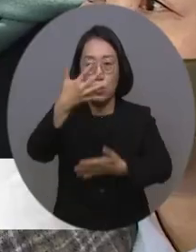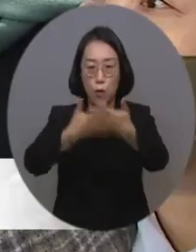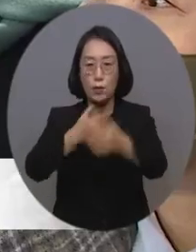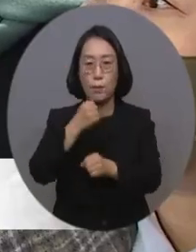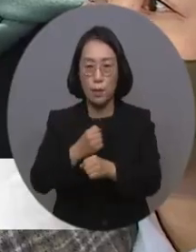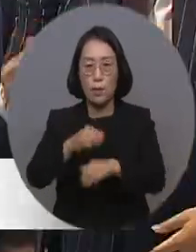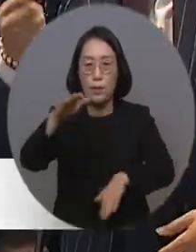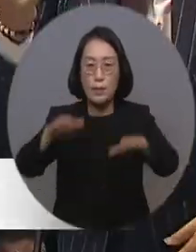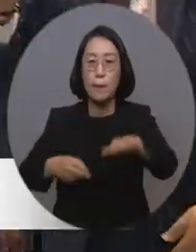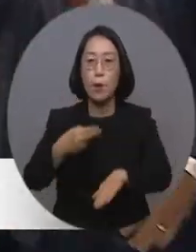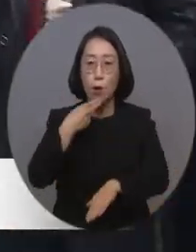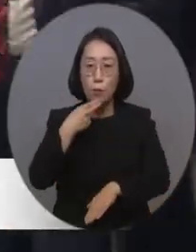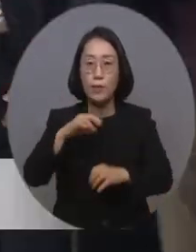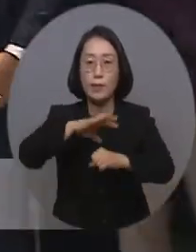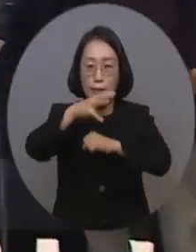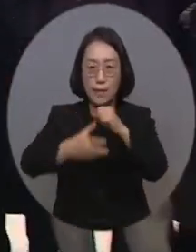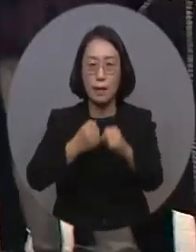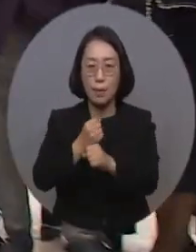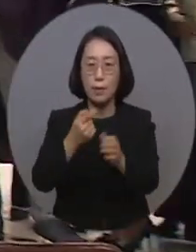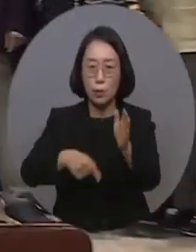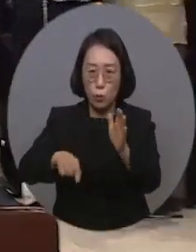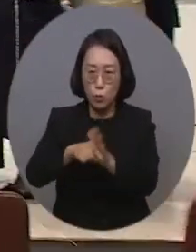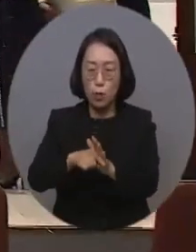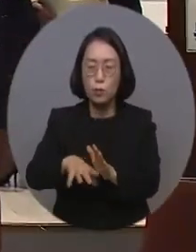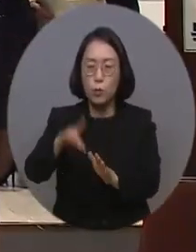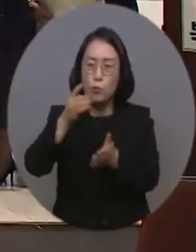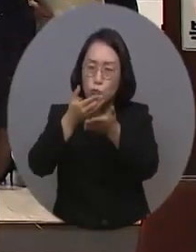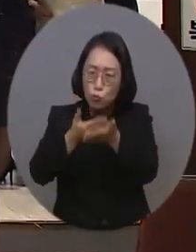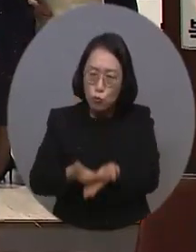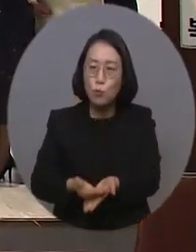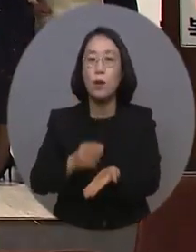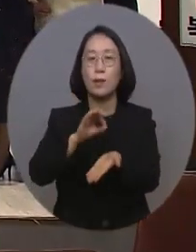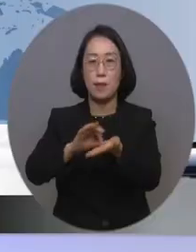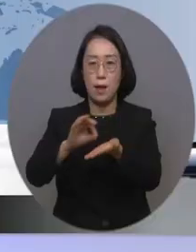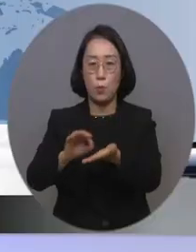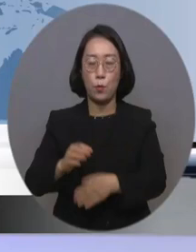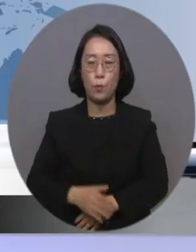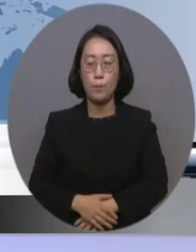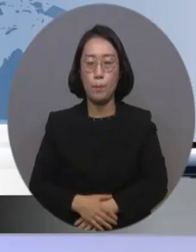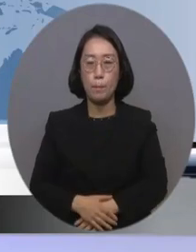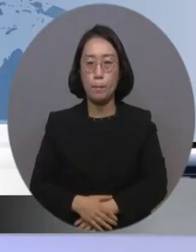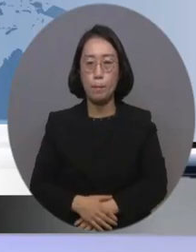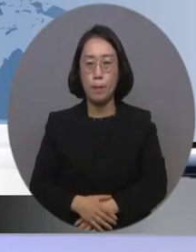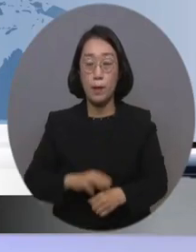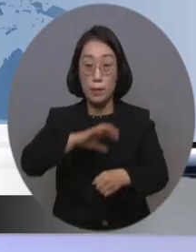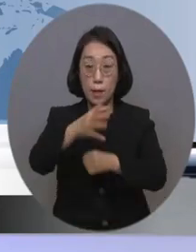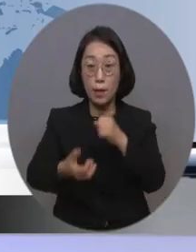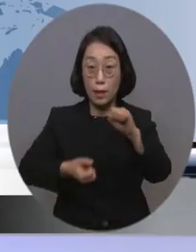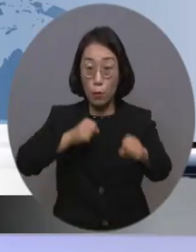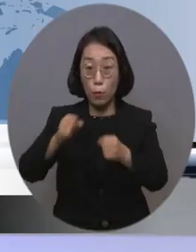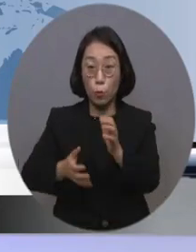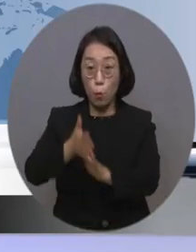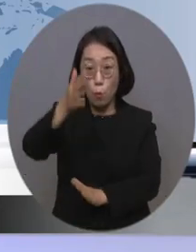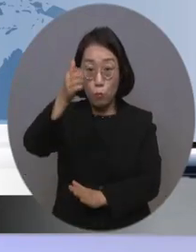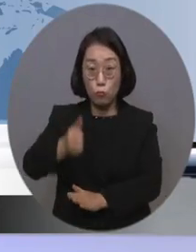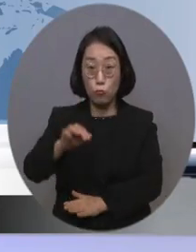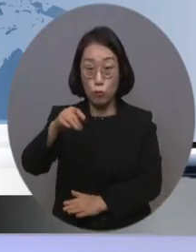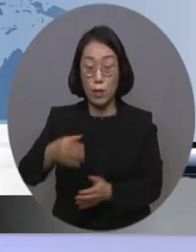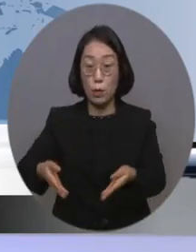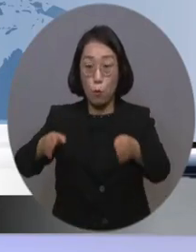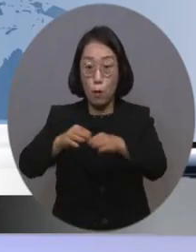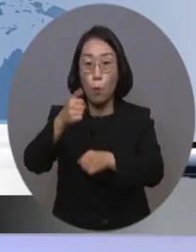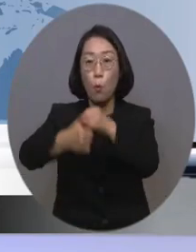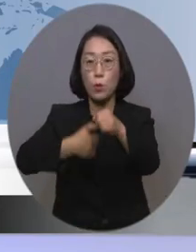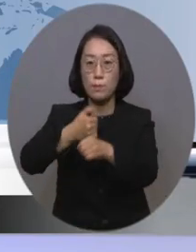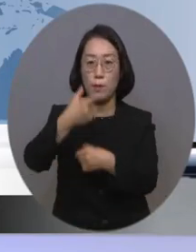차별 없는 세상을 열어가기 위한 마중물로 사용될 예정입니다. 세계 태권도 본부 국기원이